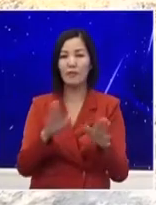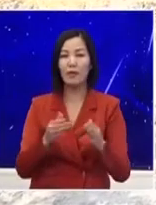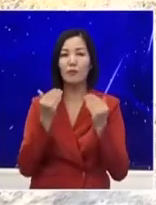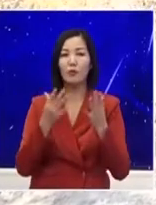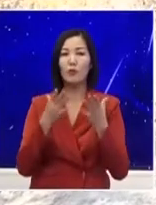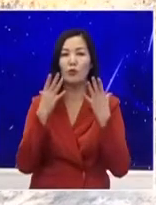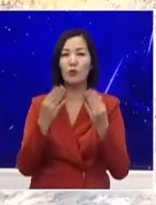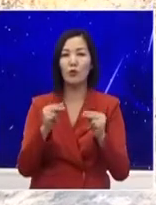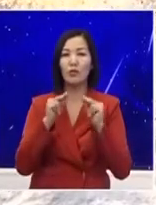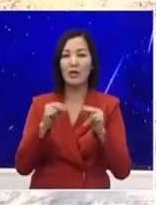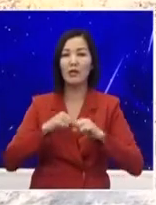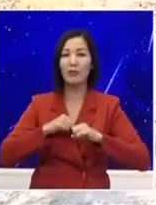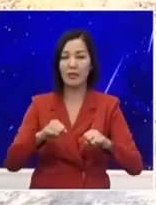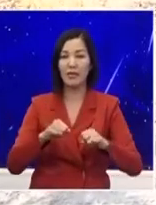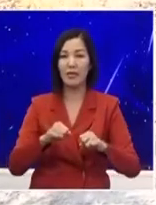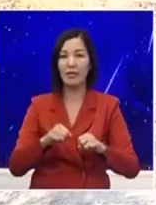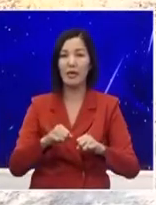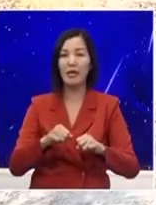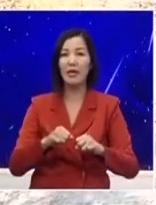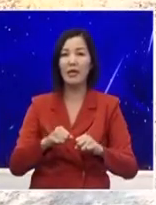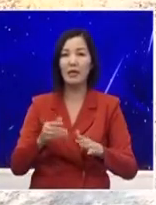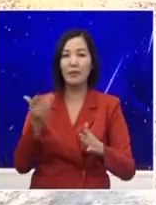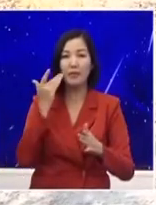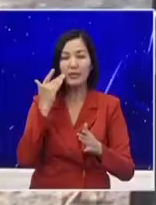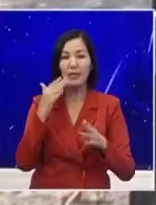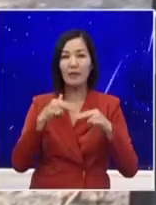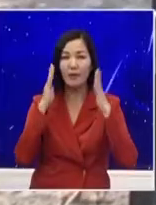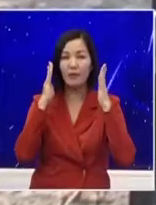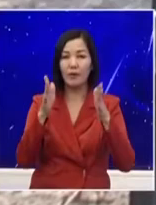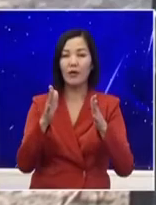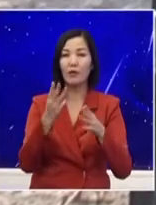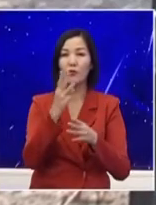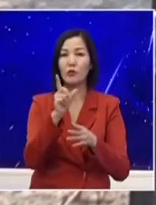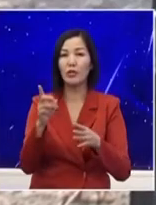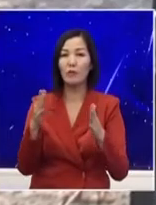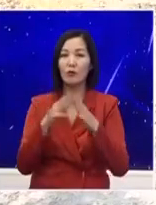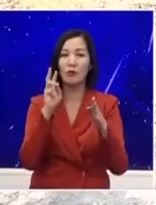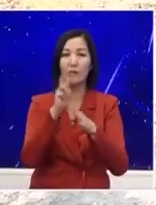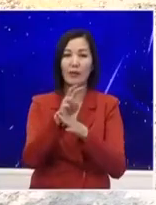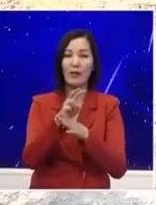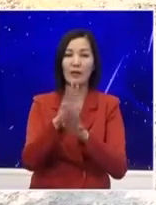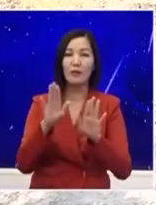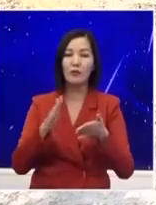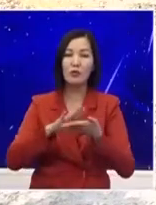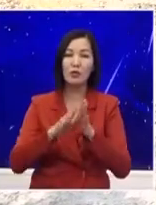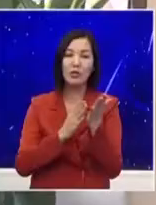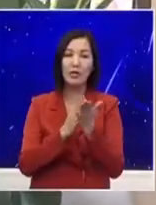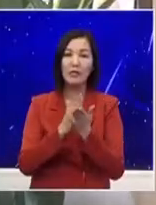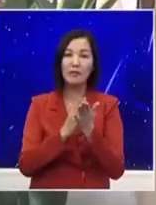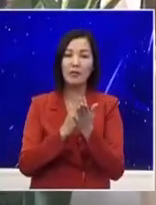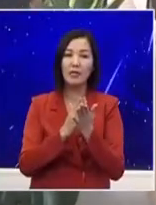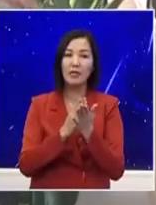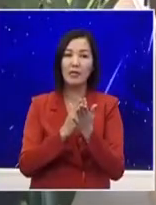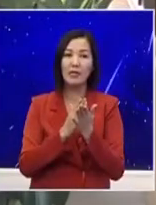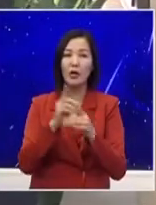бүгінгі заманның нағыз қаһармандары, ерліктері ескерусіз қалмайды. Үш азаматтың үйіне барған төтенше жағдай қызметкерлері әріптестерінің